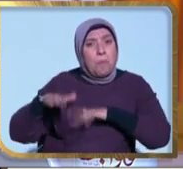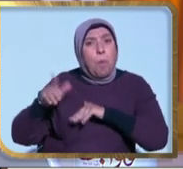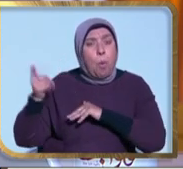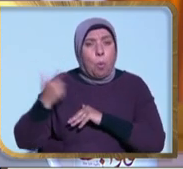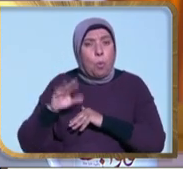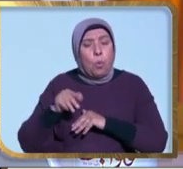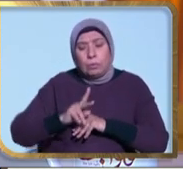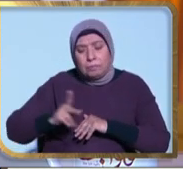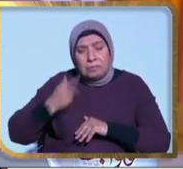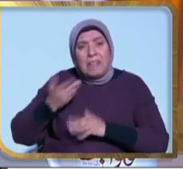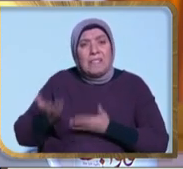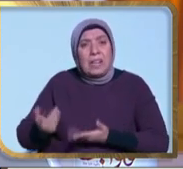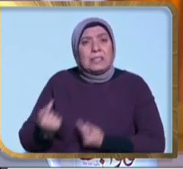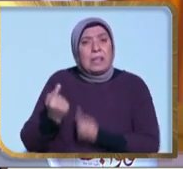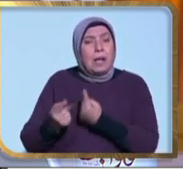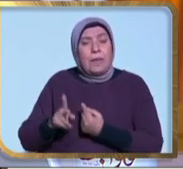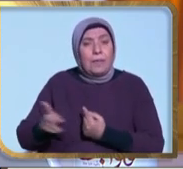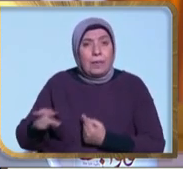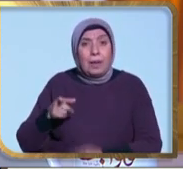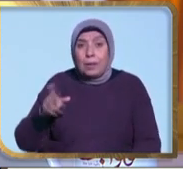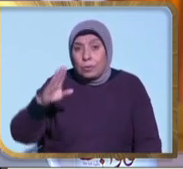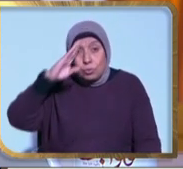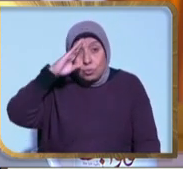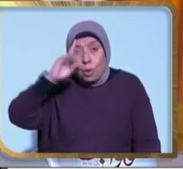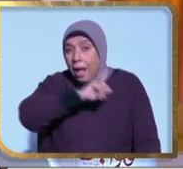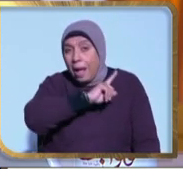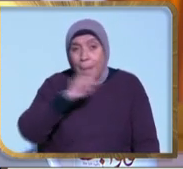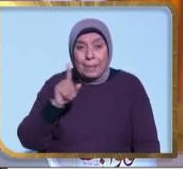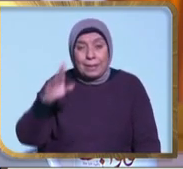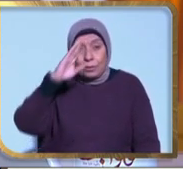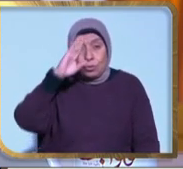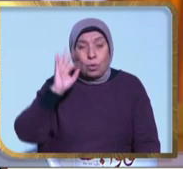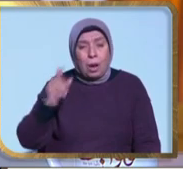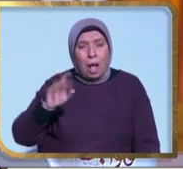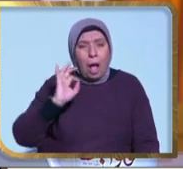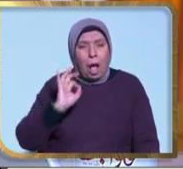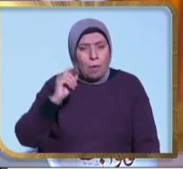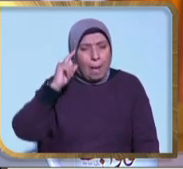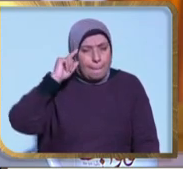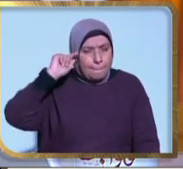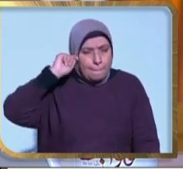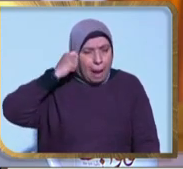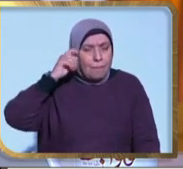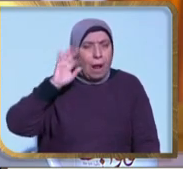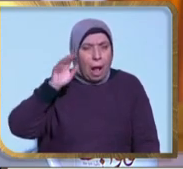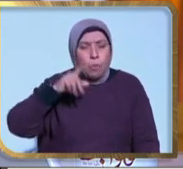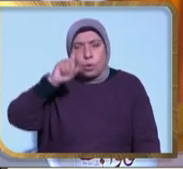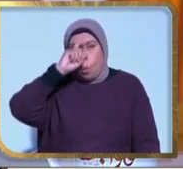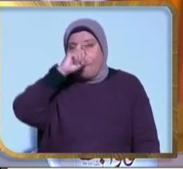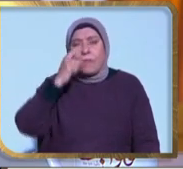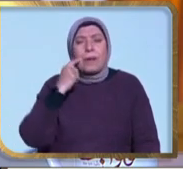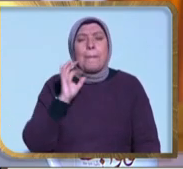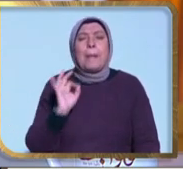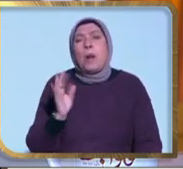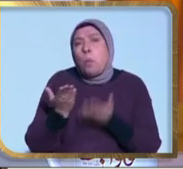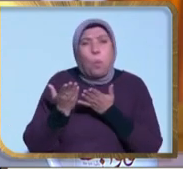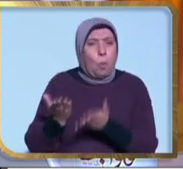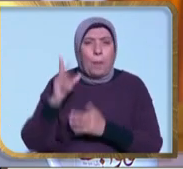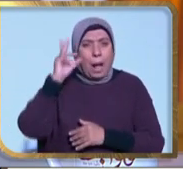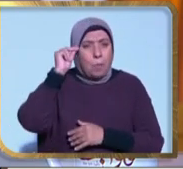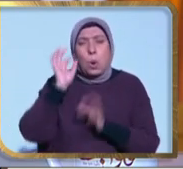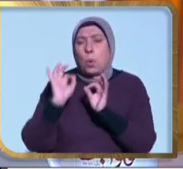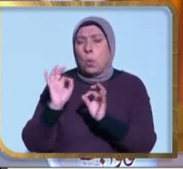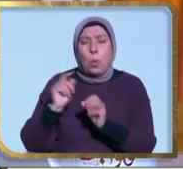جحود بالنعمه اصرار على الكفر عدم بصيره بنعم الله سبحانه وتعالى عليهم